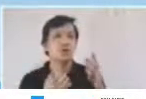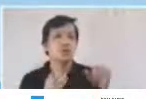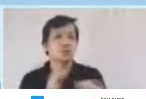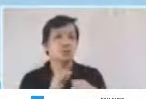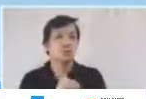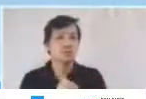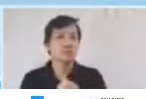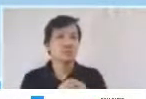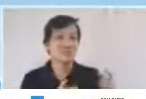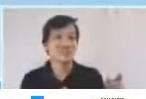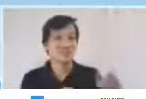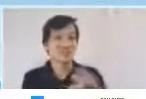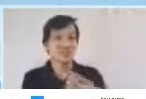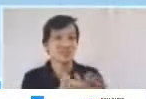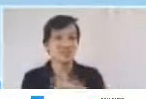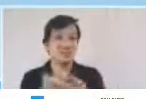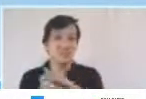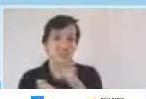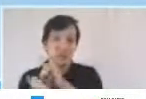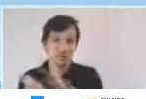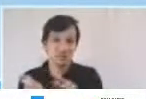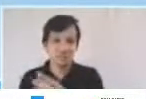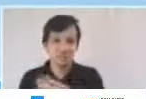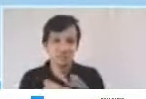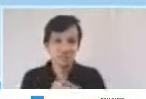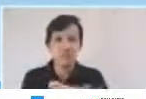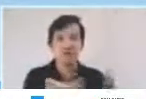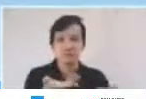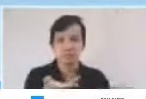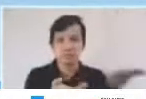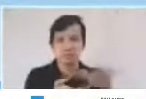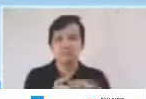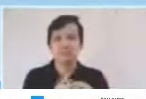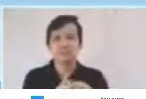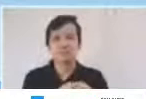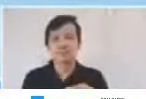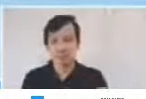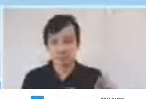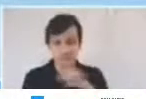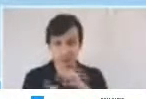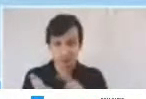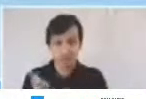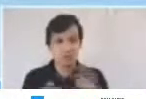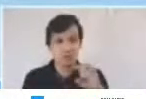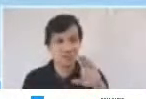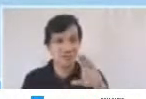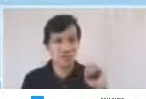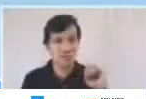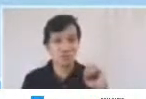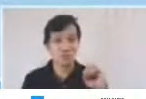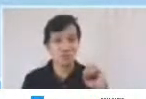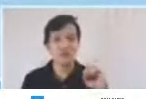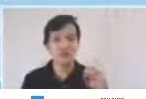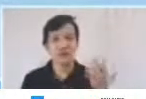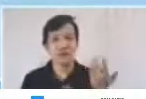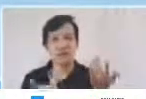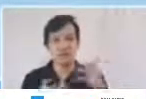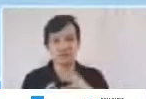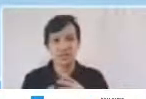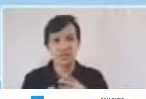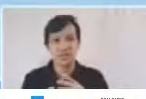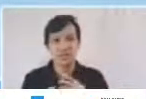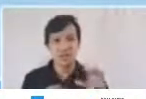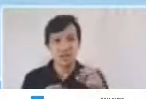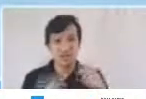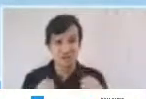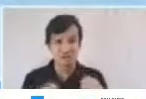system installed in all our aircraft that ensures purification of the air in the cabin. So these are the safety measures in